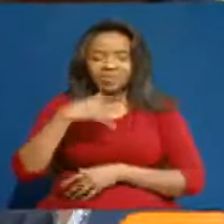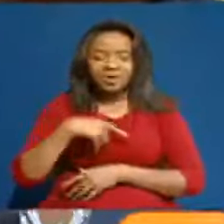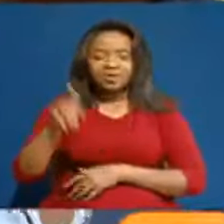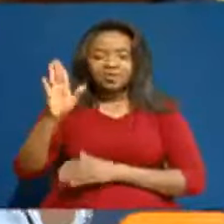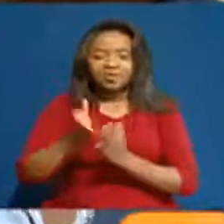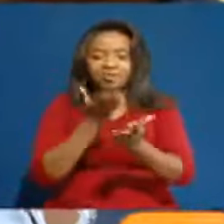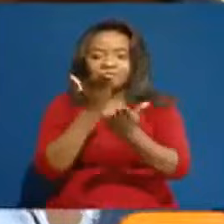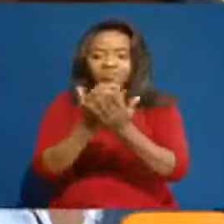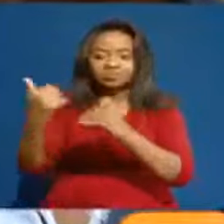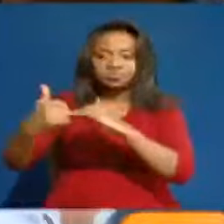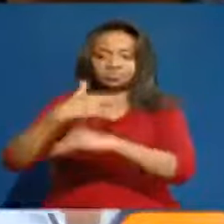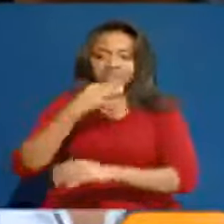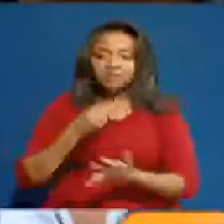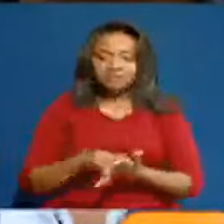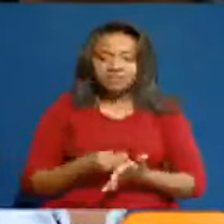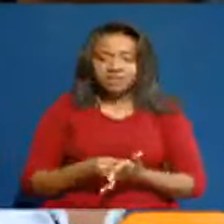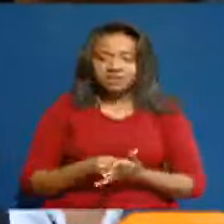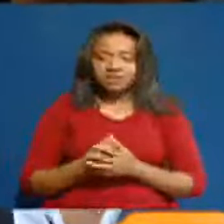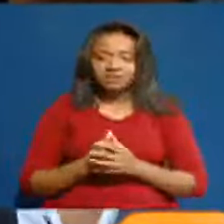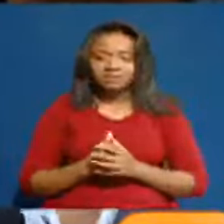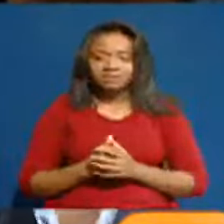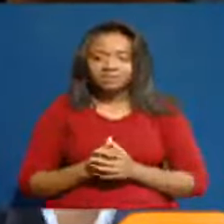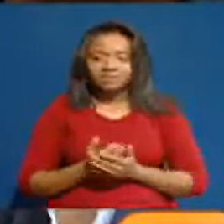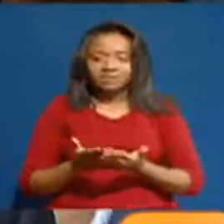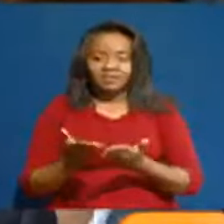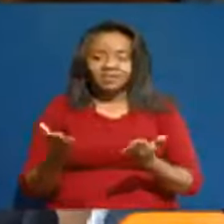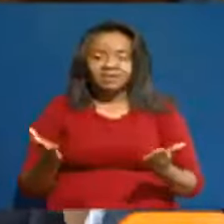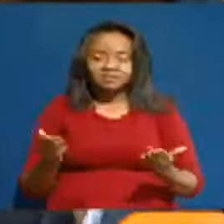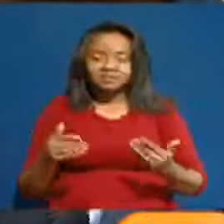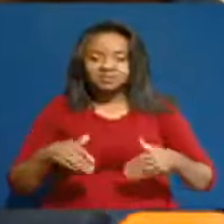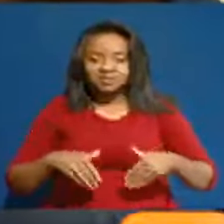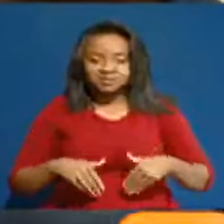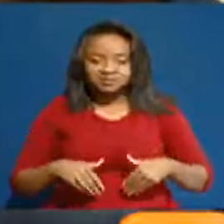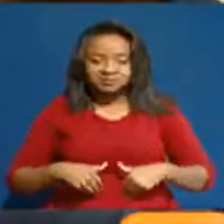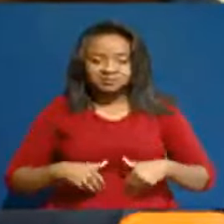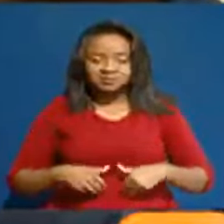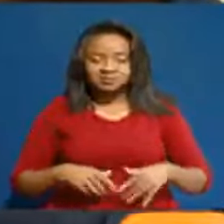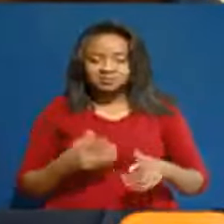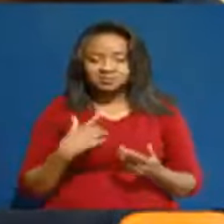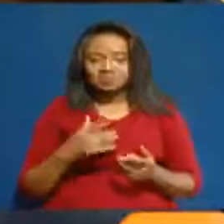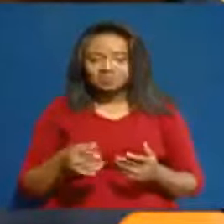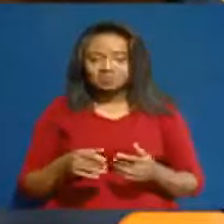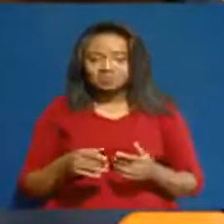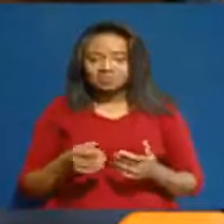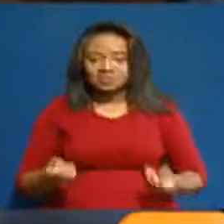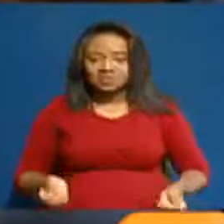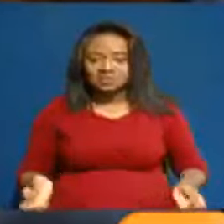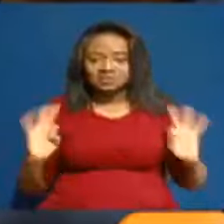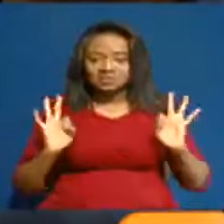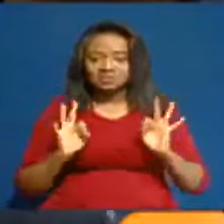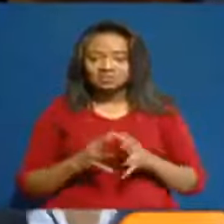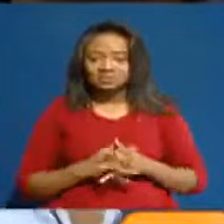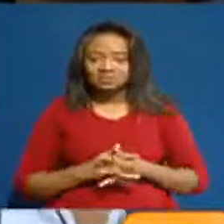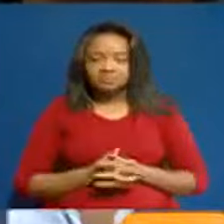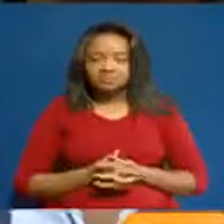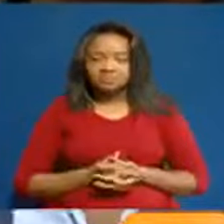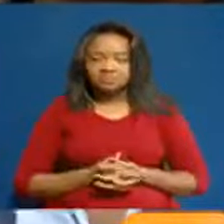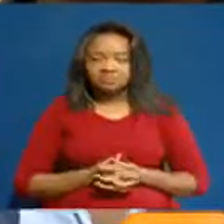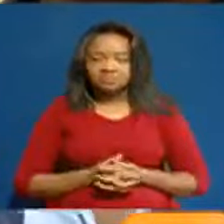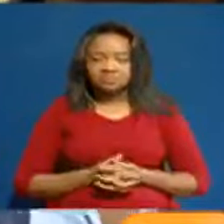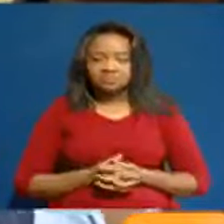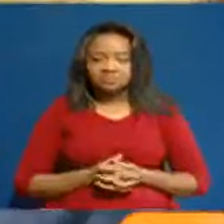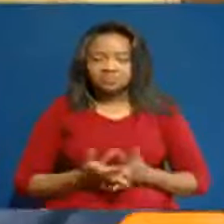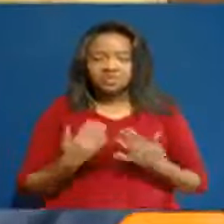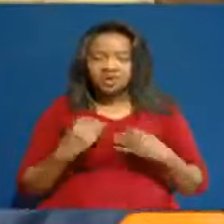proposal watumiwe pesa. Wamesota. Hawa watu, they are broke. I see them in clubs. They are broke. These already activists.